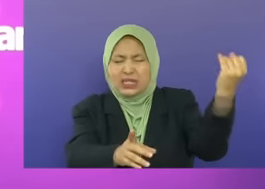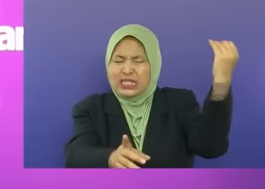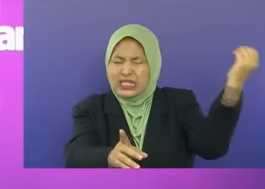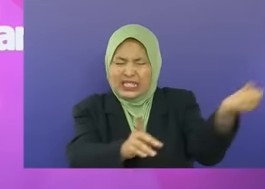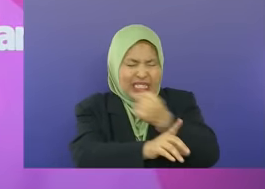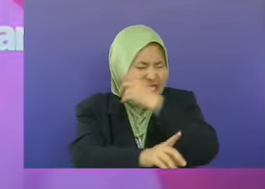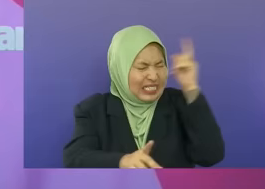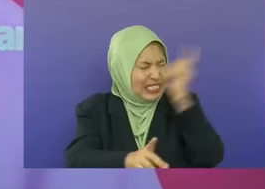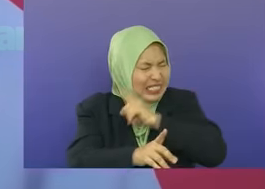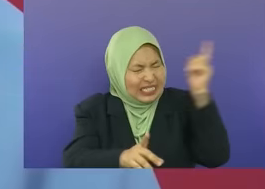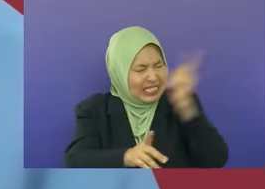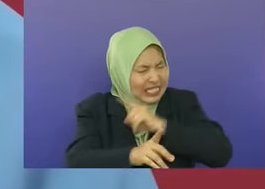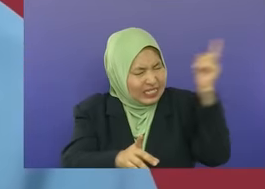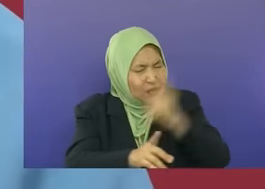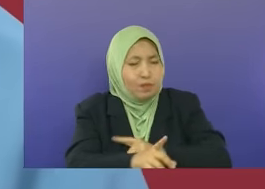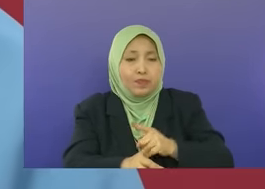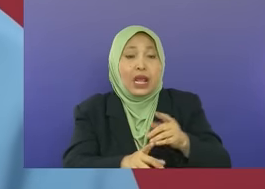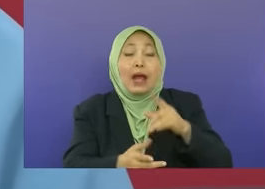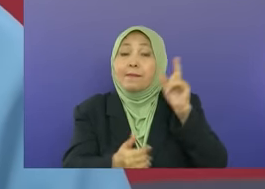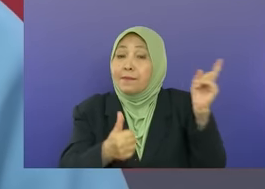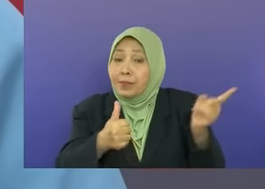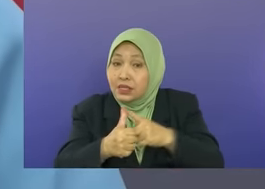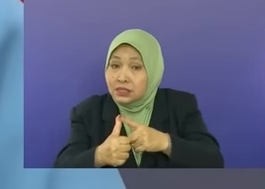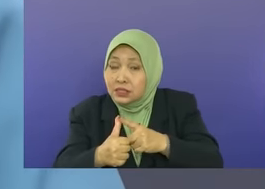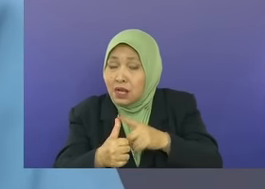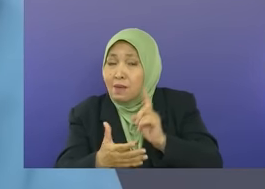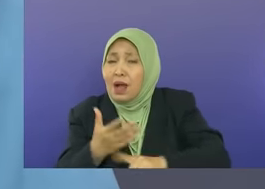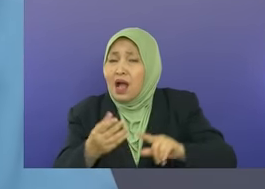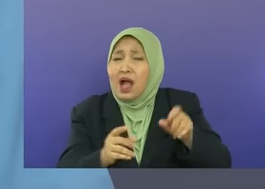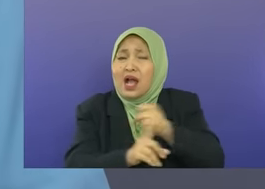Apakah azab tersebut yang pertama